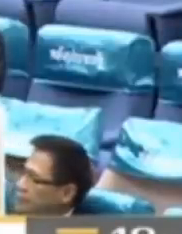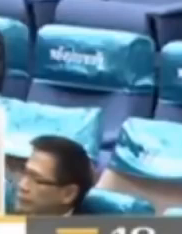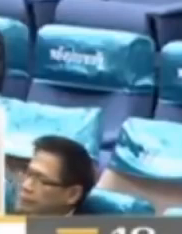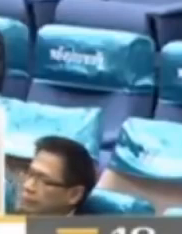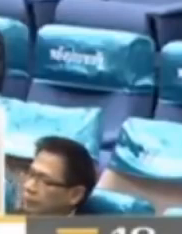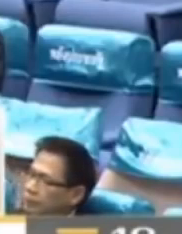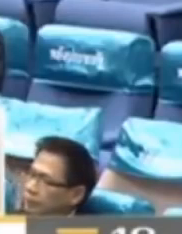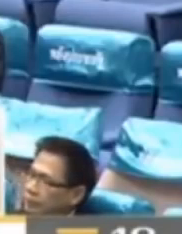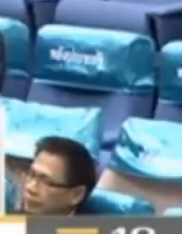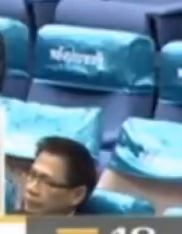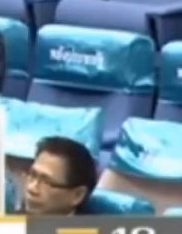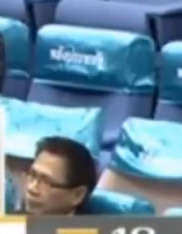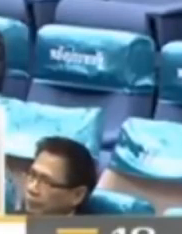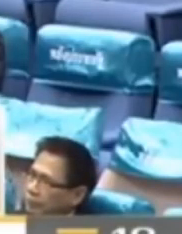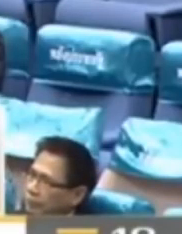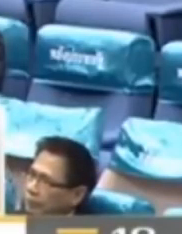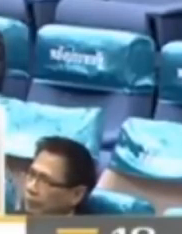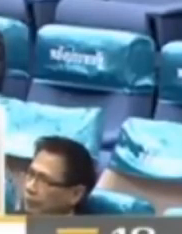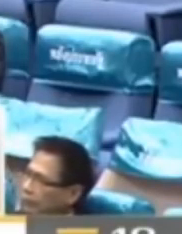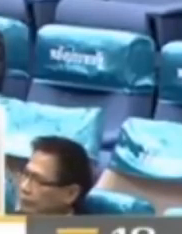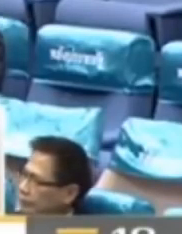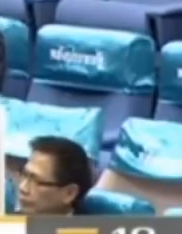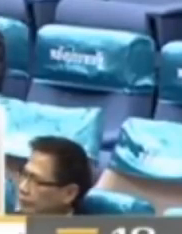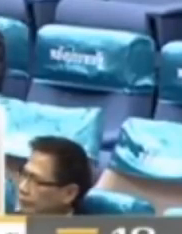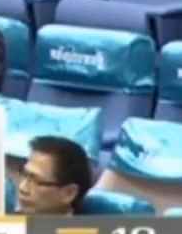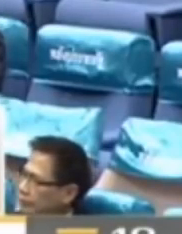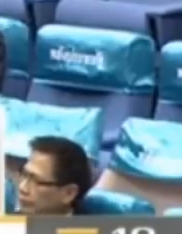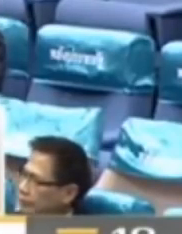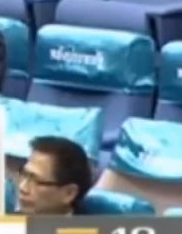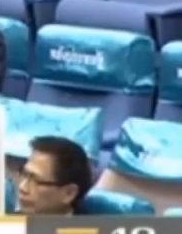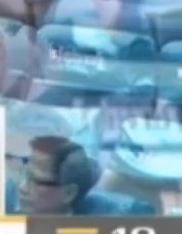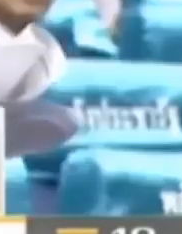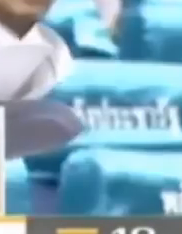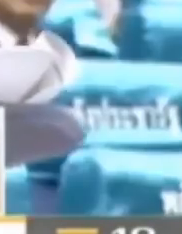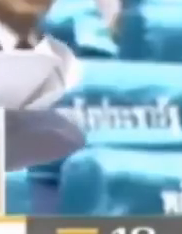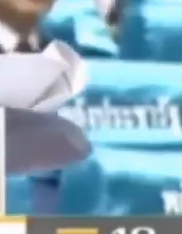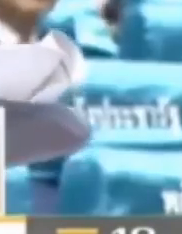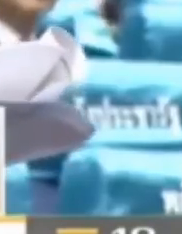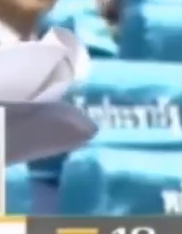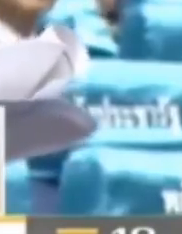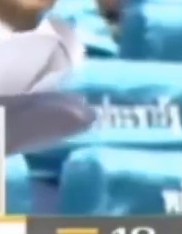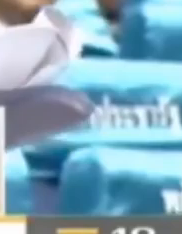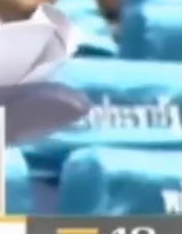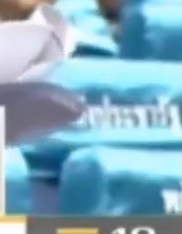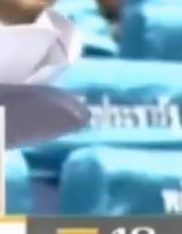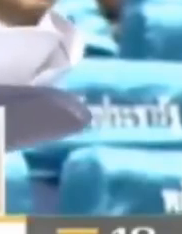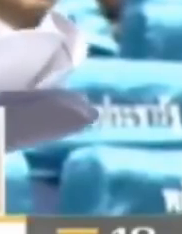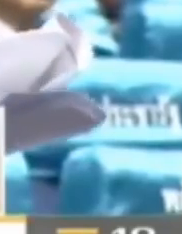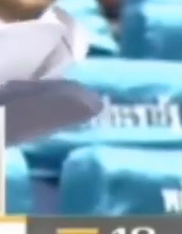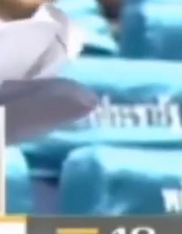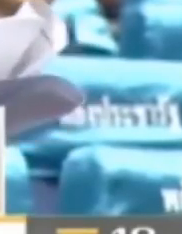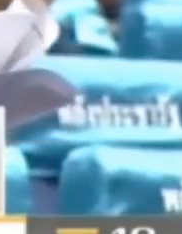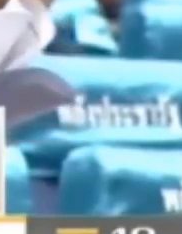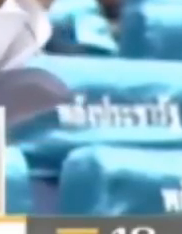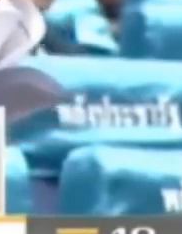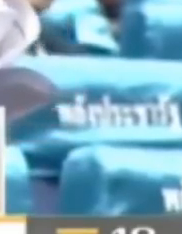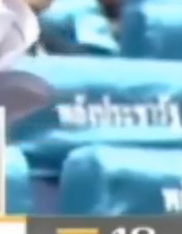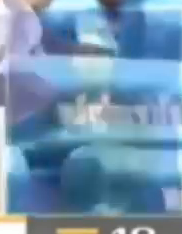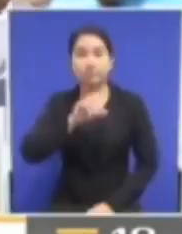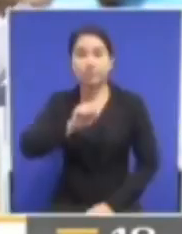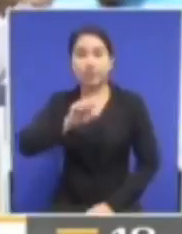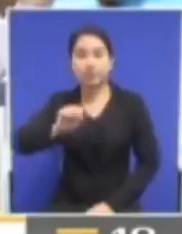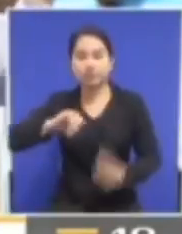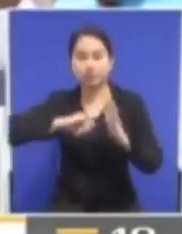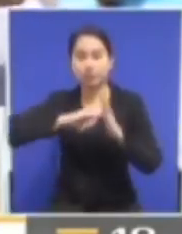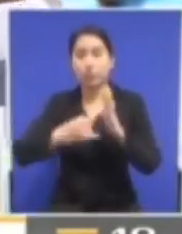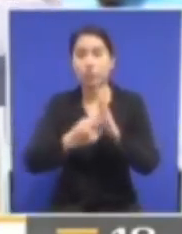ท่านประธานที่เคารพผมขจิตชัยนิคม ครับ สมาชิกสภาผู้แทนจังหวัดอุดรธานีในฐ